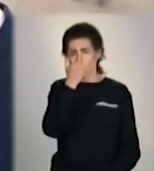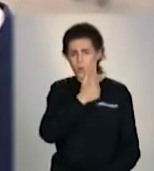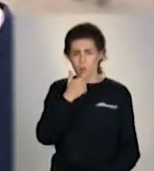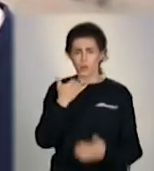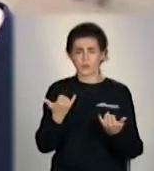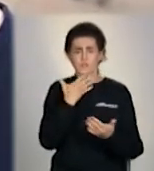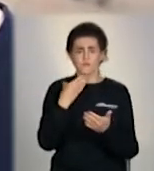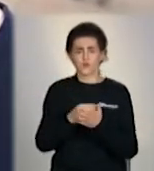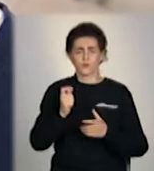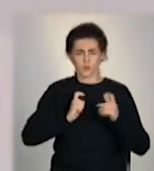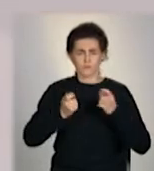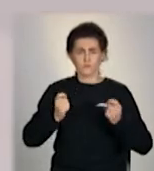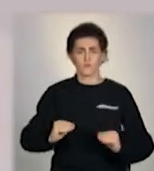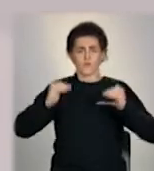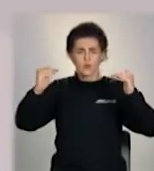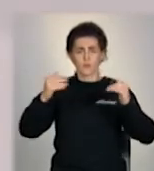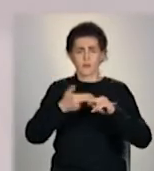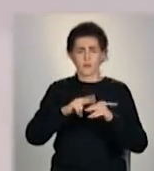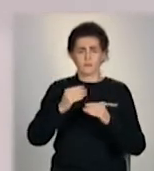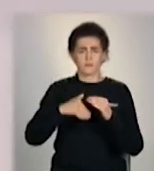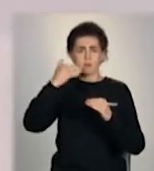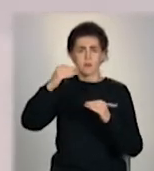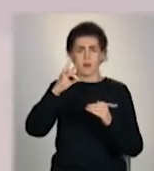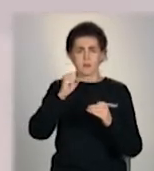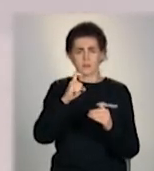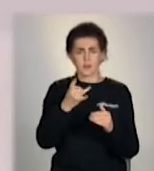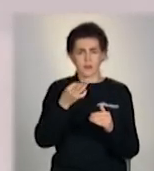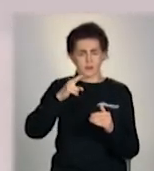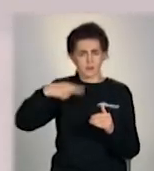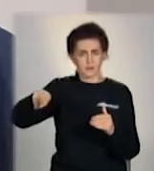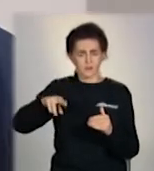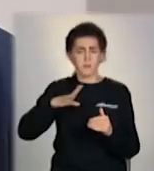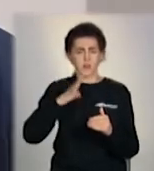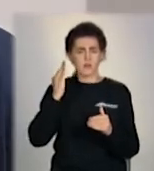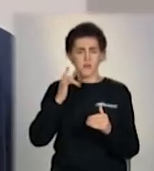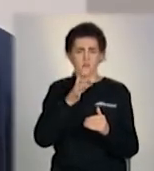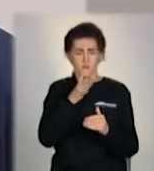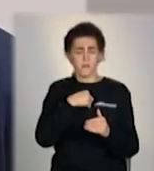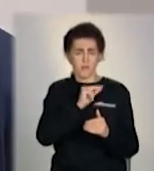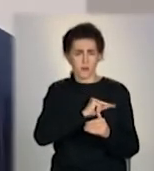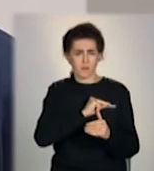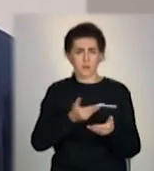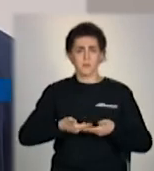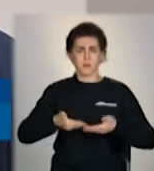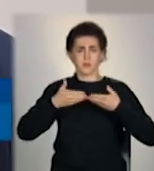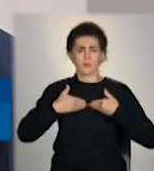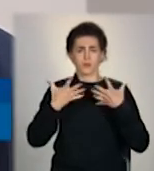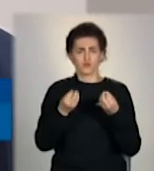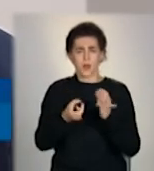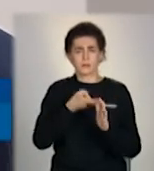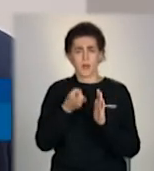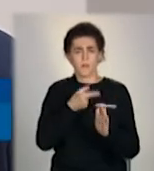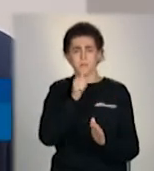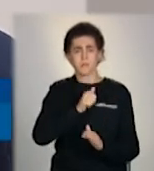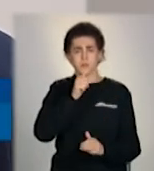свою кваліфікацію та отримав наступний розряд. Какое-то время проработал, предложили сдать еще один экзамен